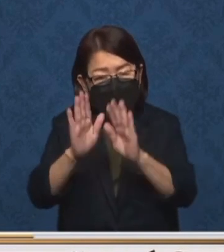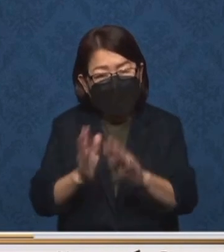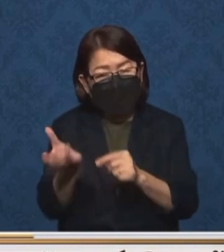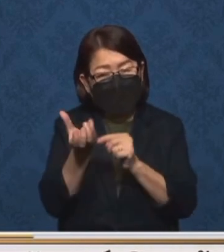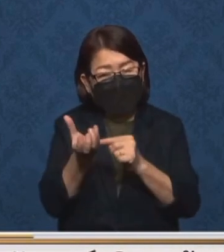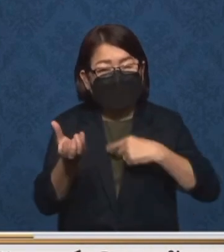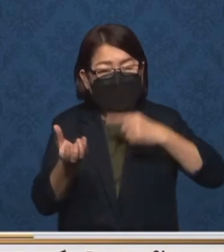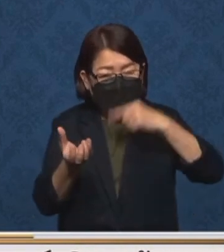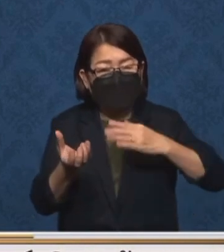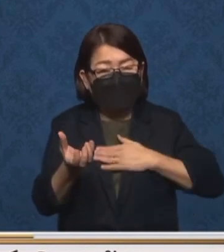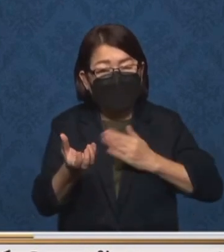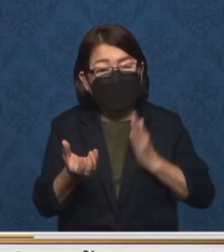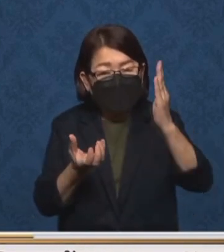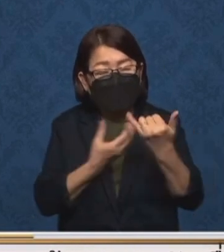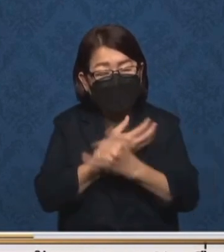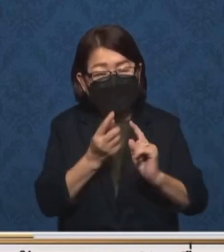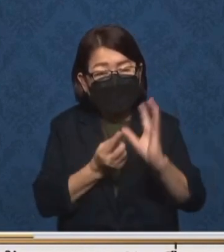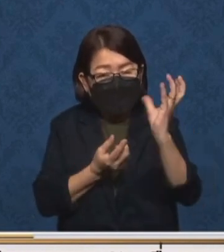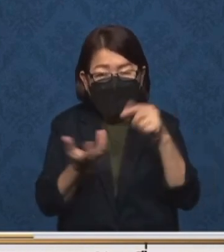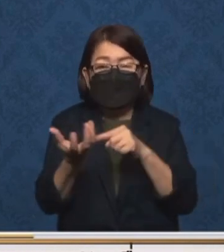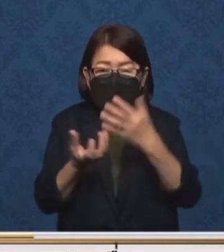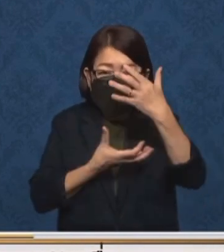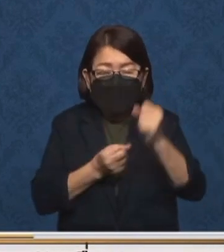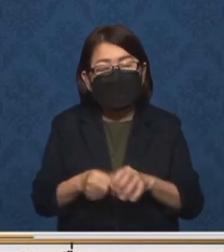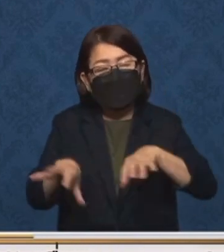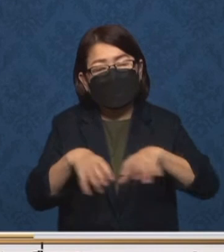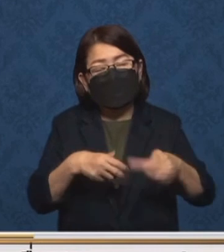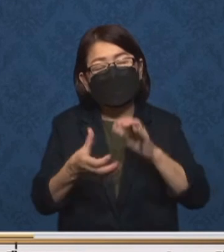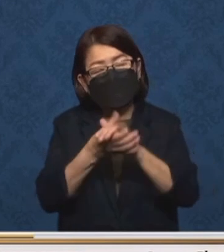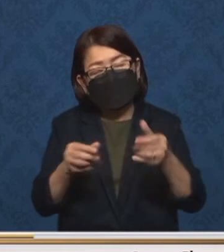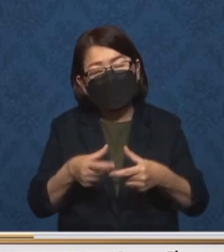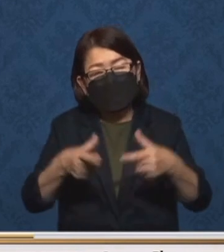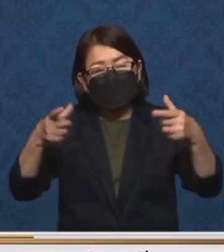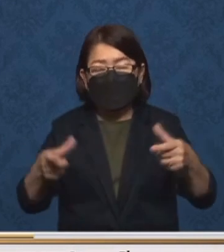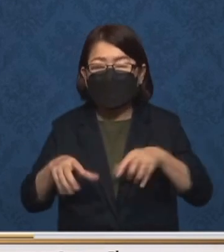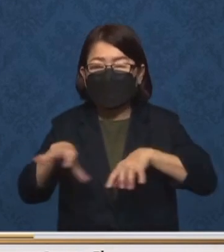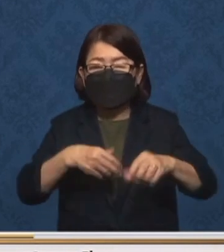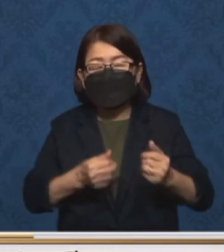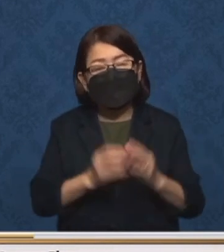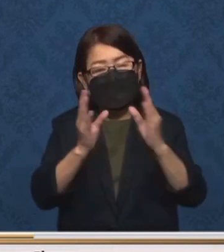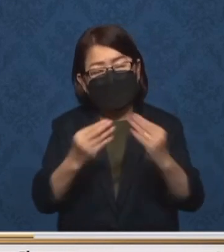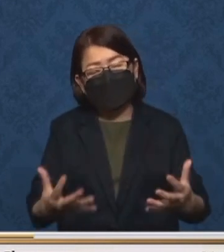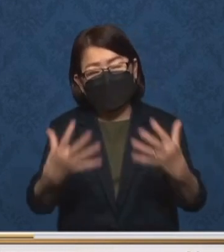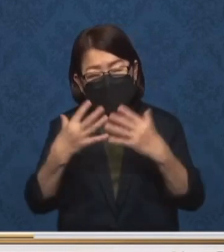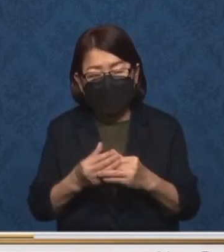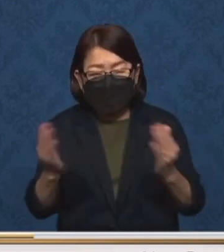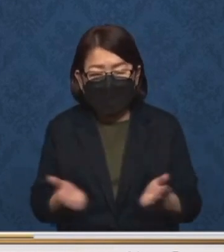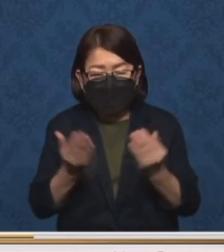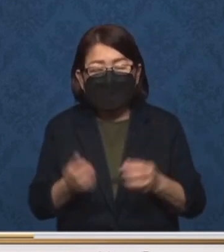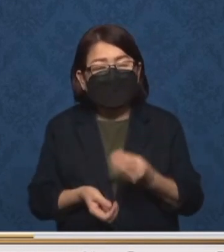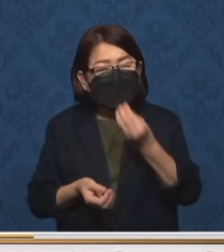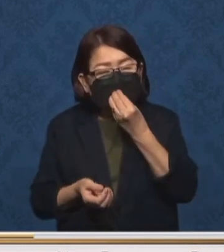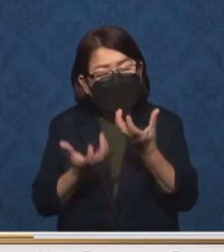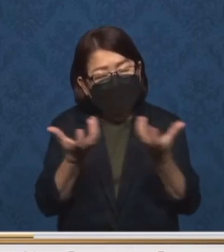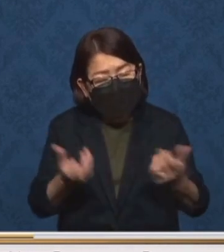กบมาการจดงาน แต่งานใหญๆการจัดอีเว้นต การจคอนเซอร์ระดโรกการอุหนนสินค้าไทยอาหารไทย อัตลัษต่